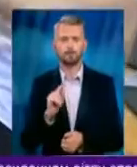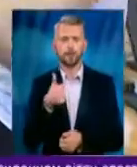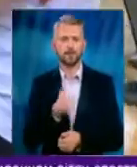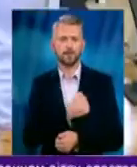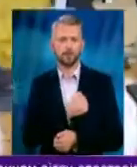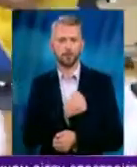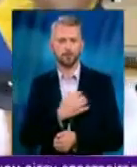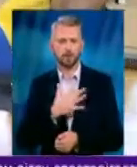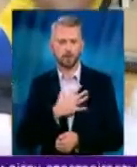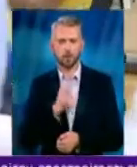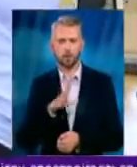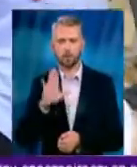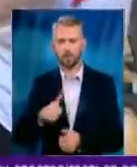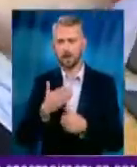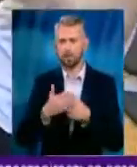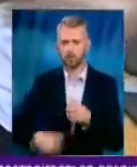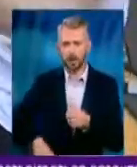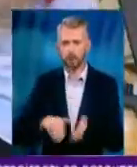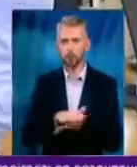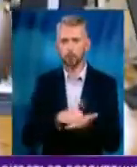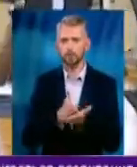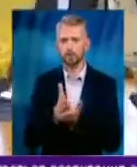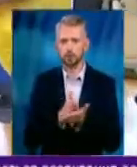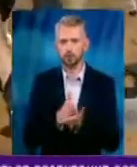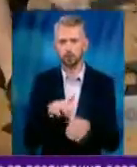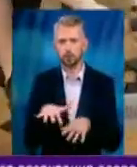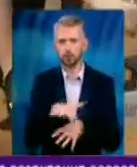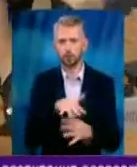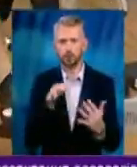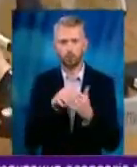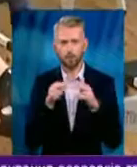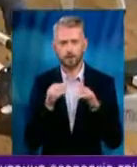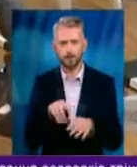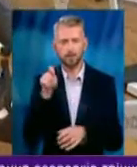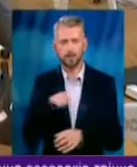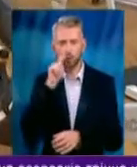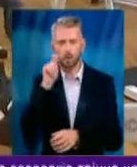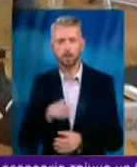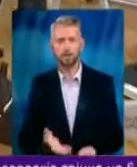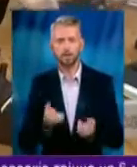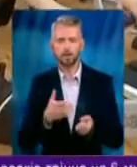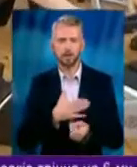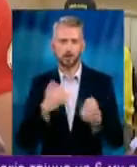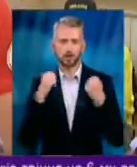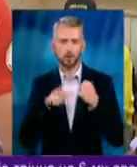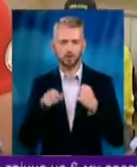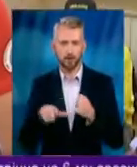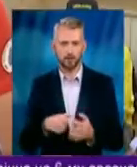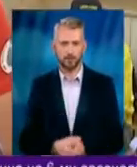військовим Канади, який після ампутації продовжив службу в зоні бойових дій. Приїхав до України підтримати наших спортсменів.